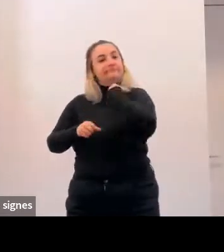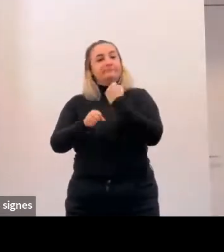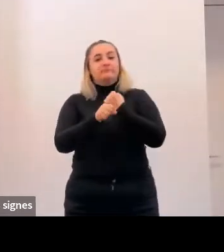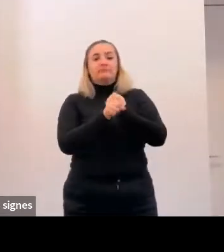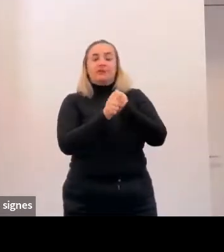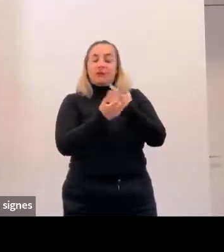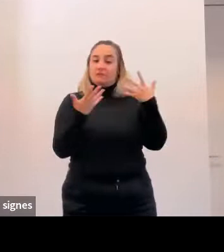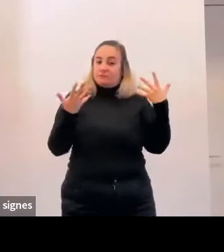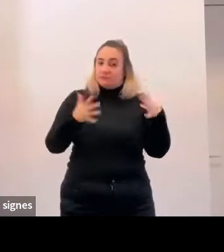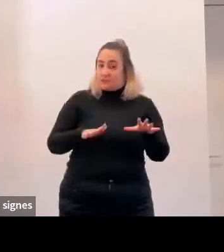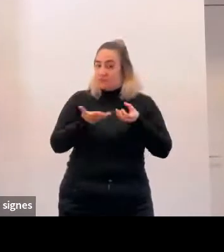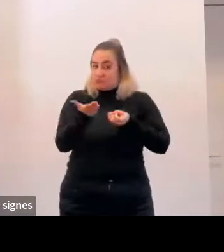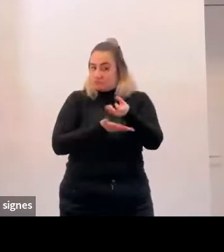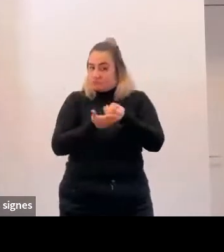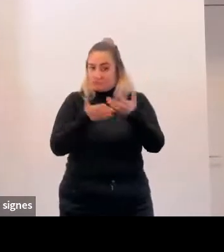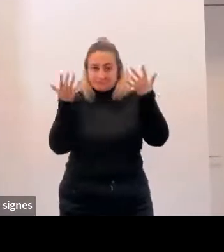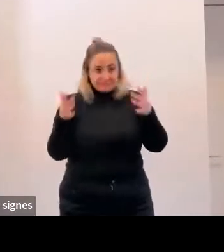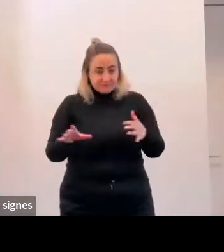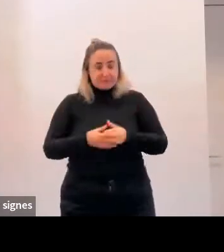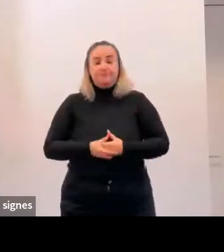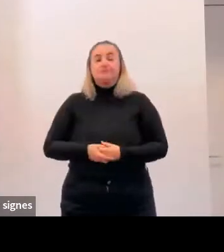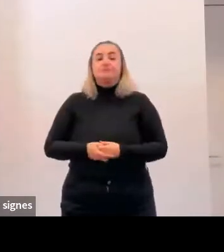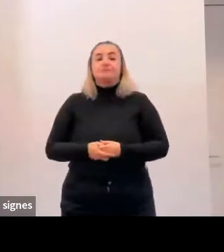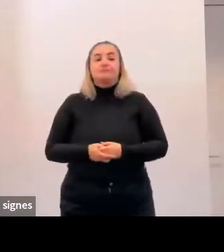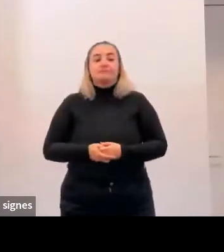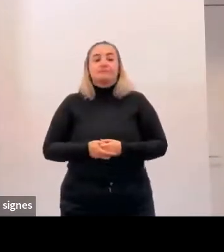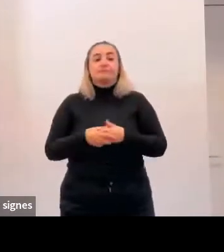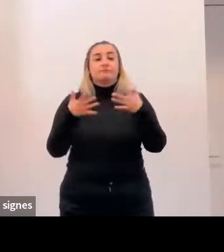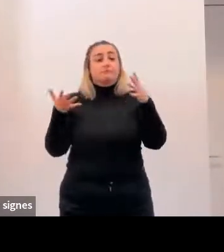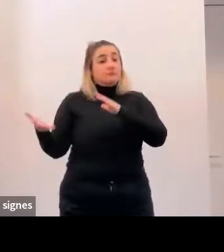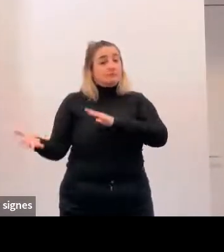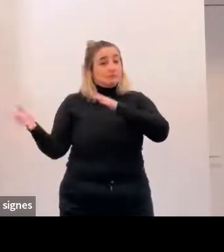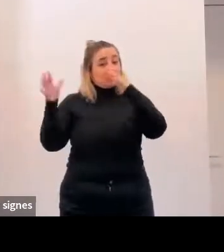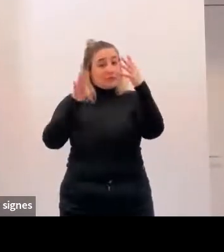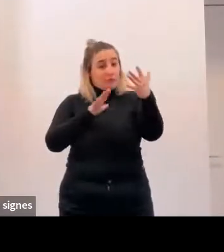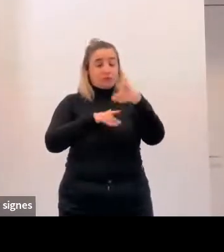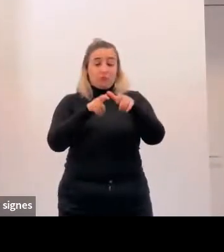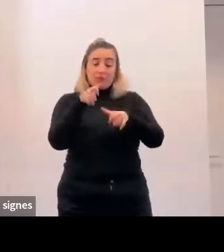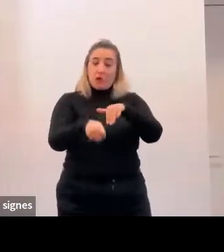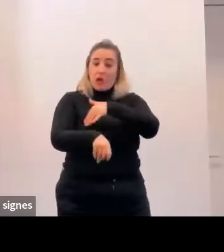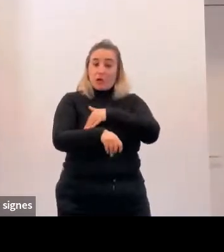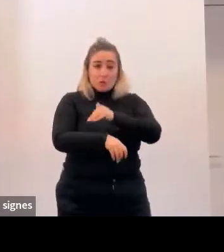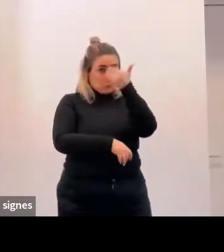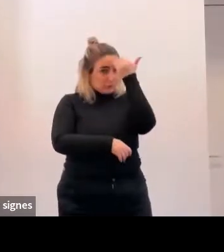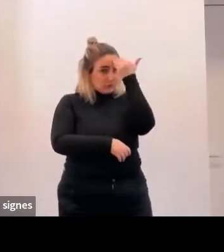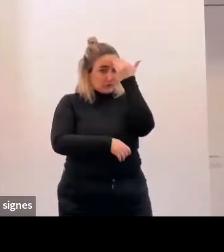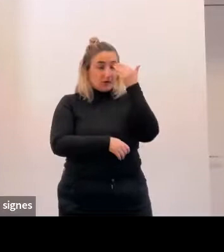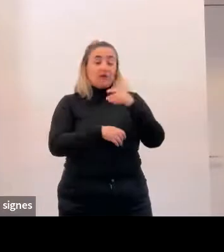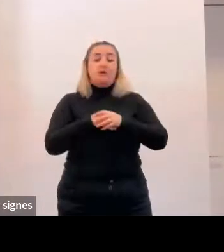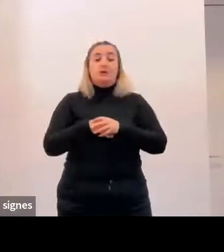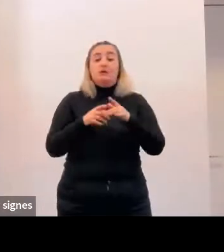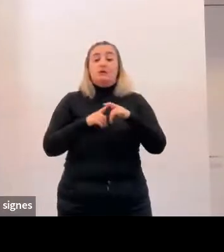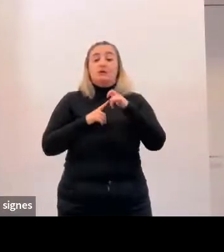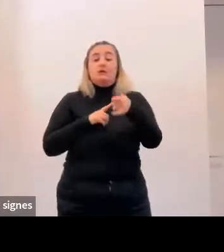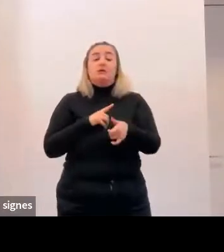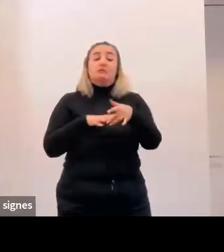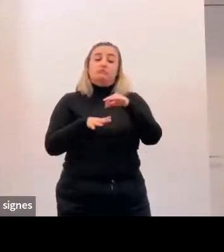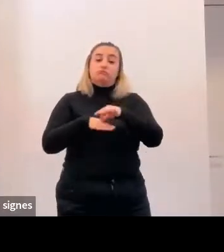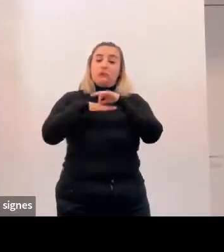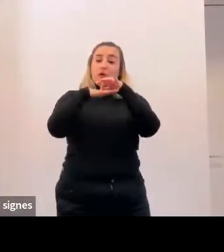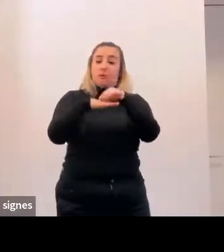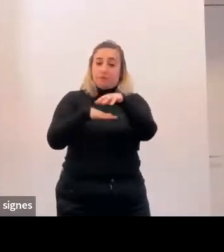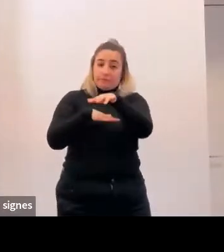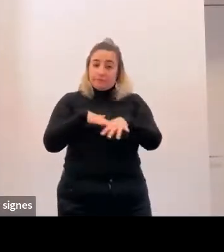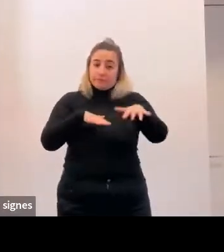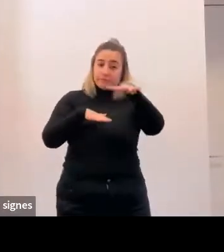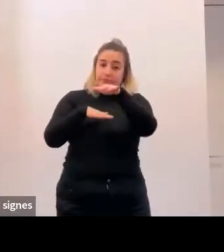et construire la démarche. Cette évolution est connue des agents et il y aura un accompagnement